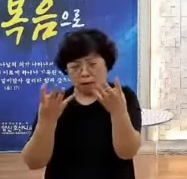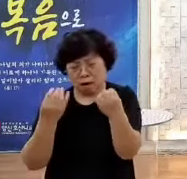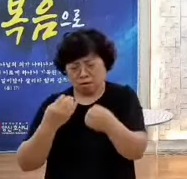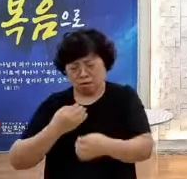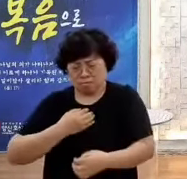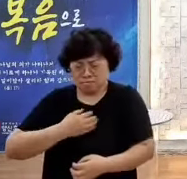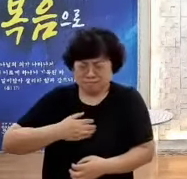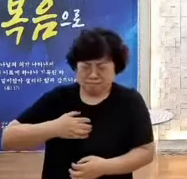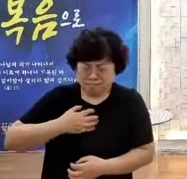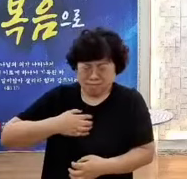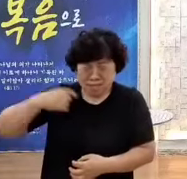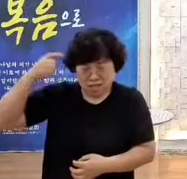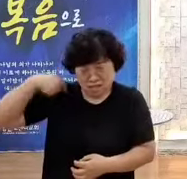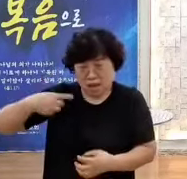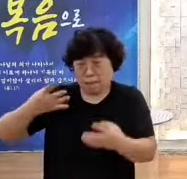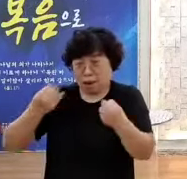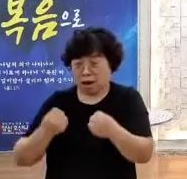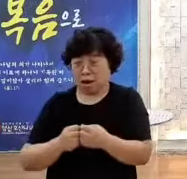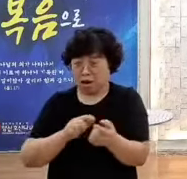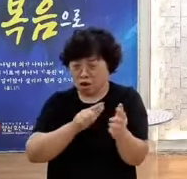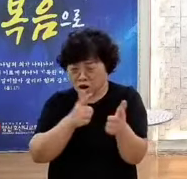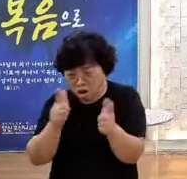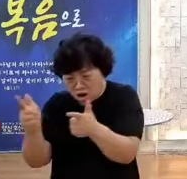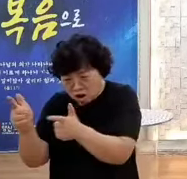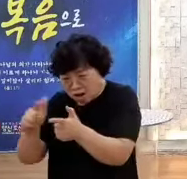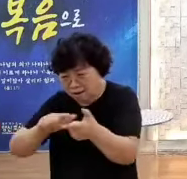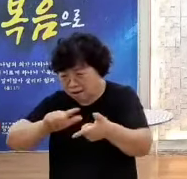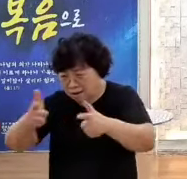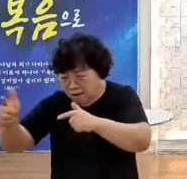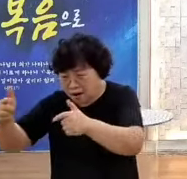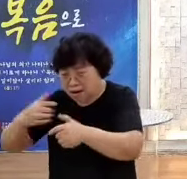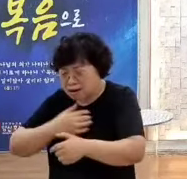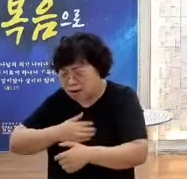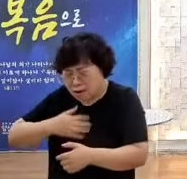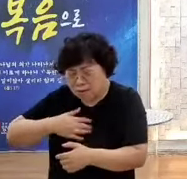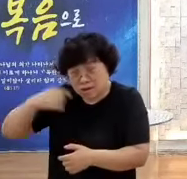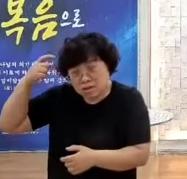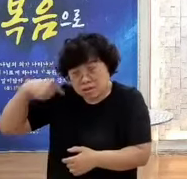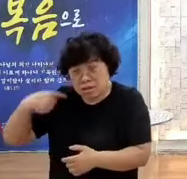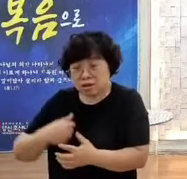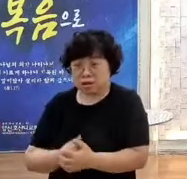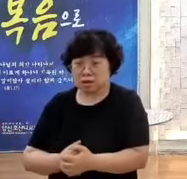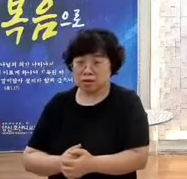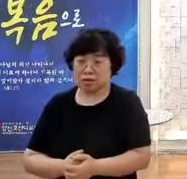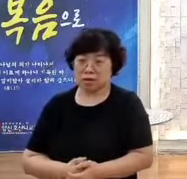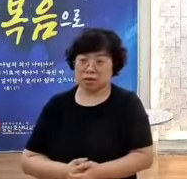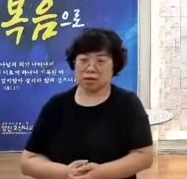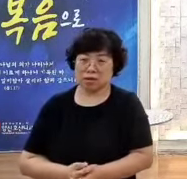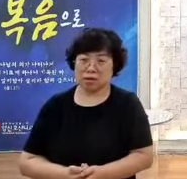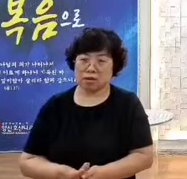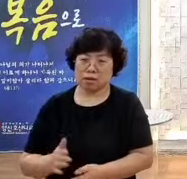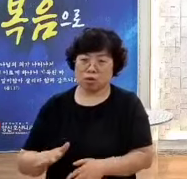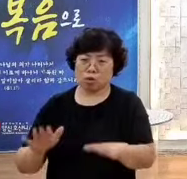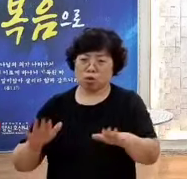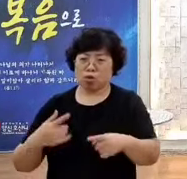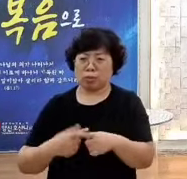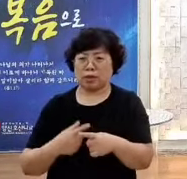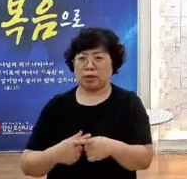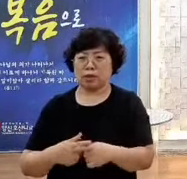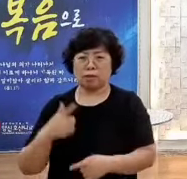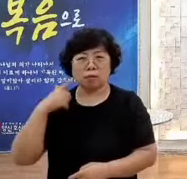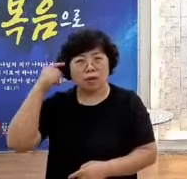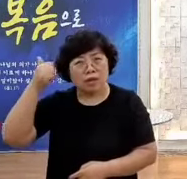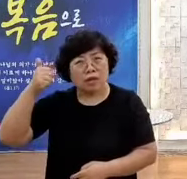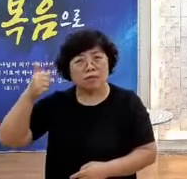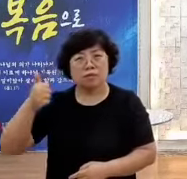감정을 느끼고 삽니다. 그죠? 오늘도 저는 10시 반이 됐는데도 우리 한가사님 가정이 교회를